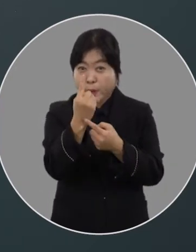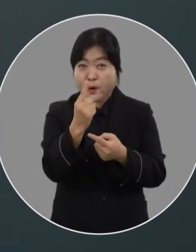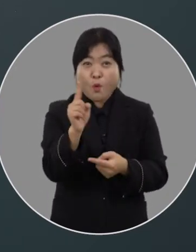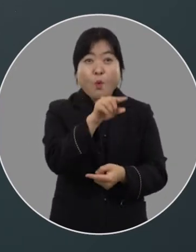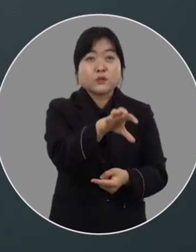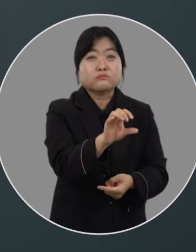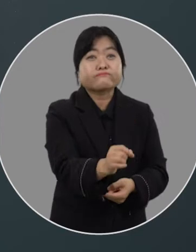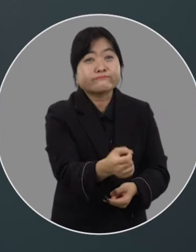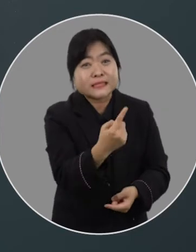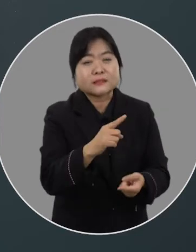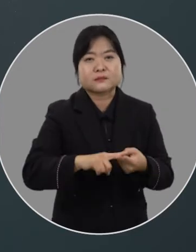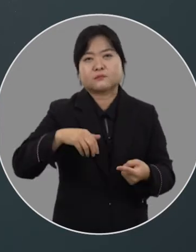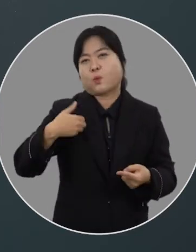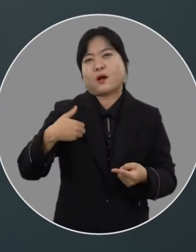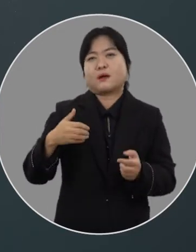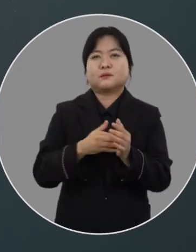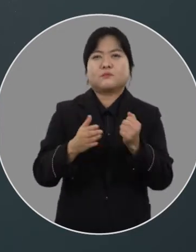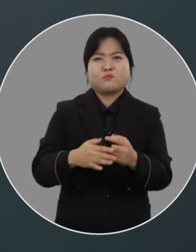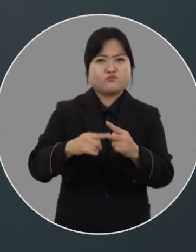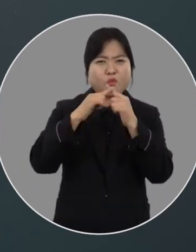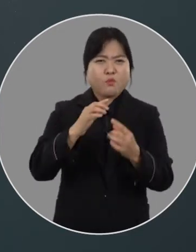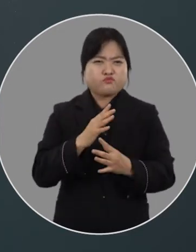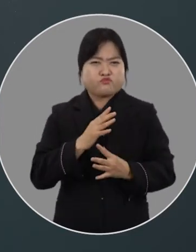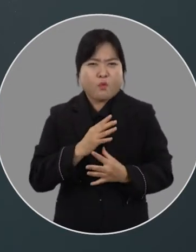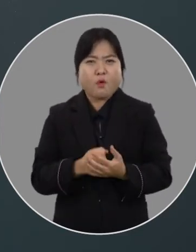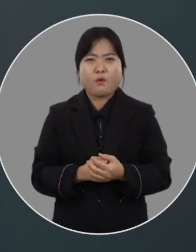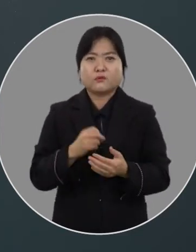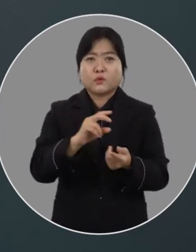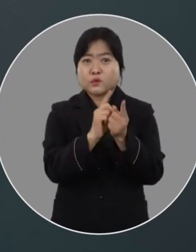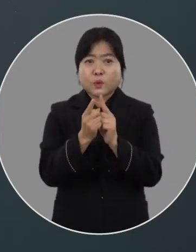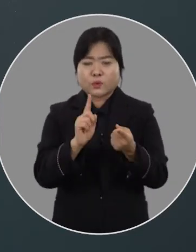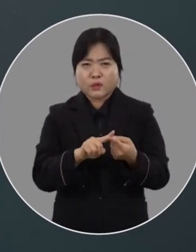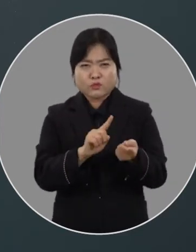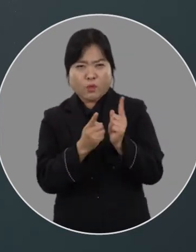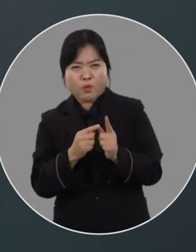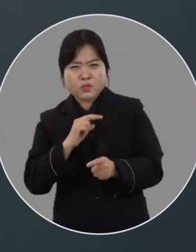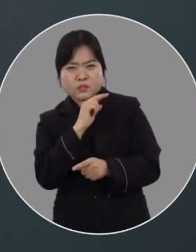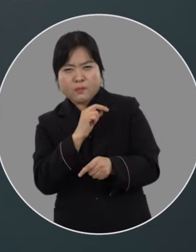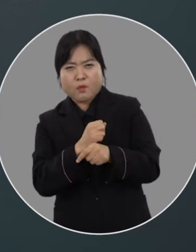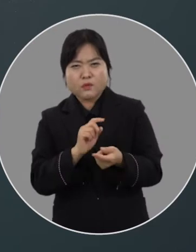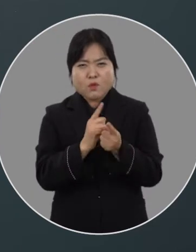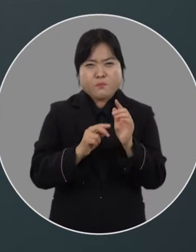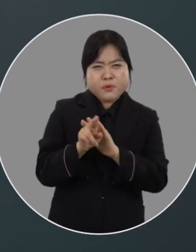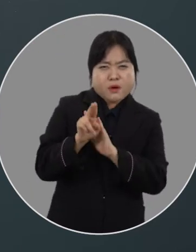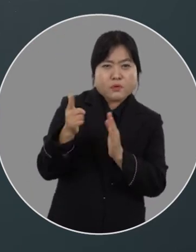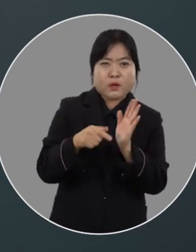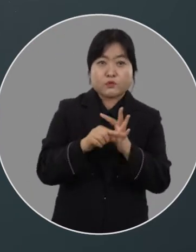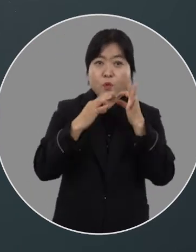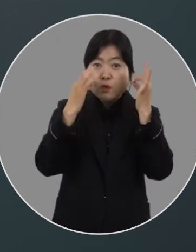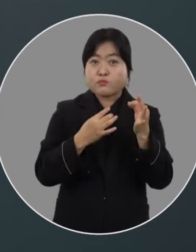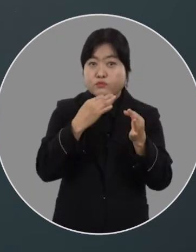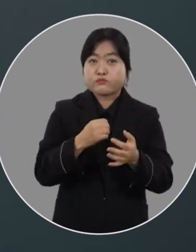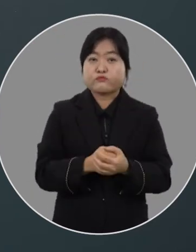어디에서부터 생겨나는지를 몰랐기 때문에 무조건적으로 무서우면서 서로를 의심하고 그것을 피하기 위한 노력을 하고 있었다는